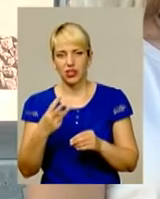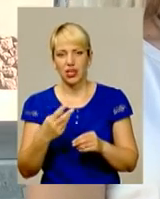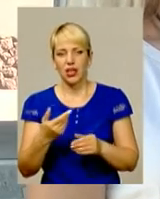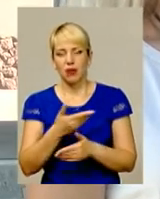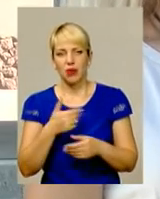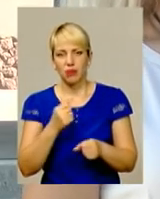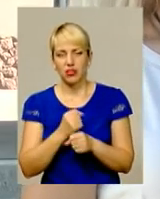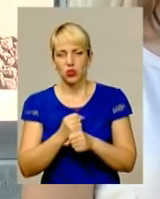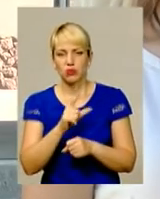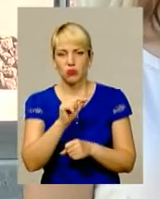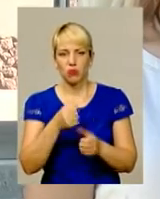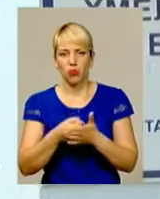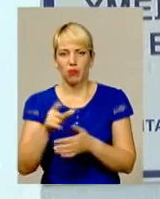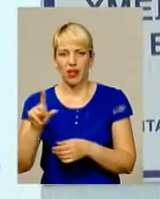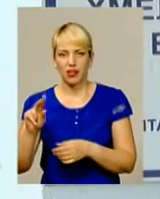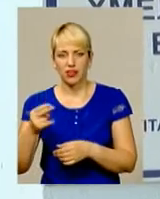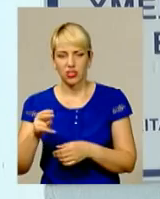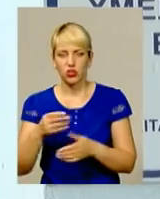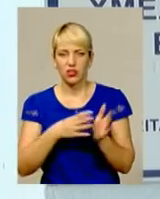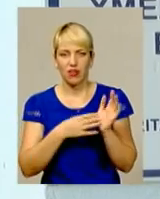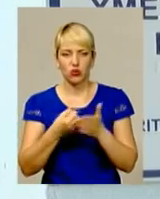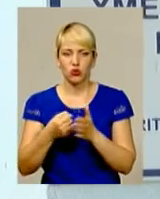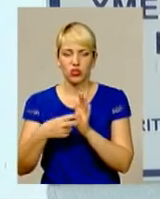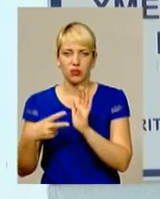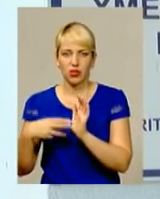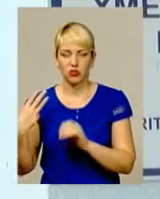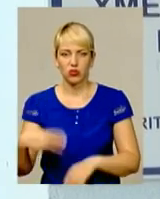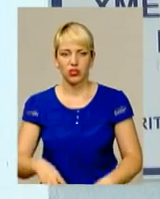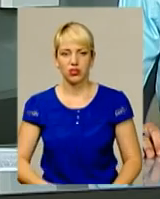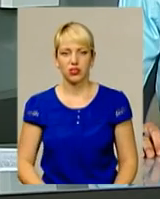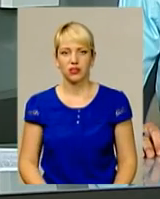працюємо з понеділка по п'ятницю з 9 до 17:30.